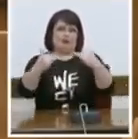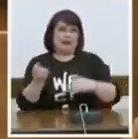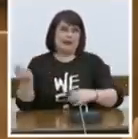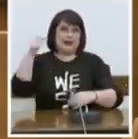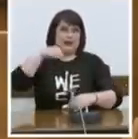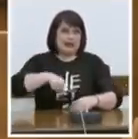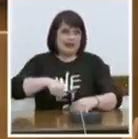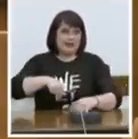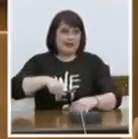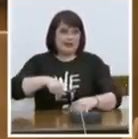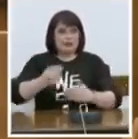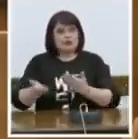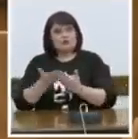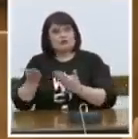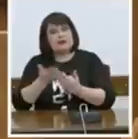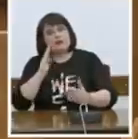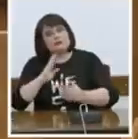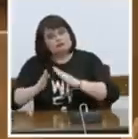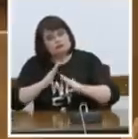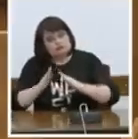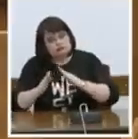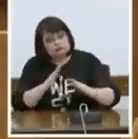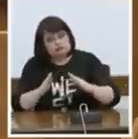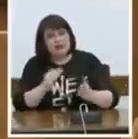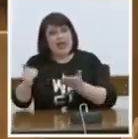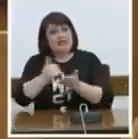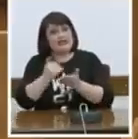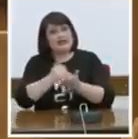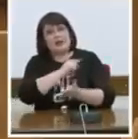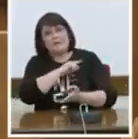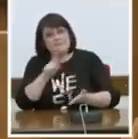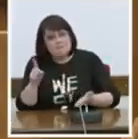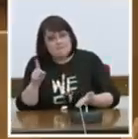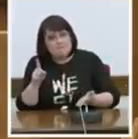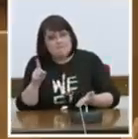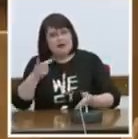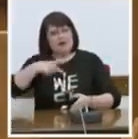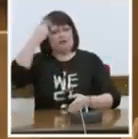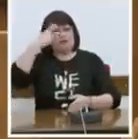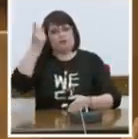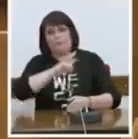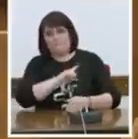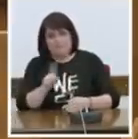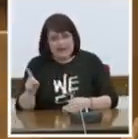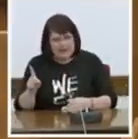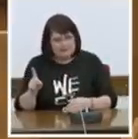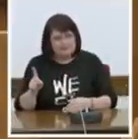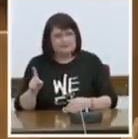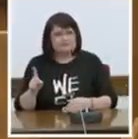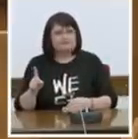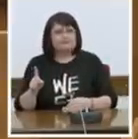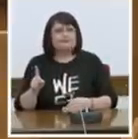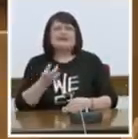τους υπερασπιστώ από την αδικία, από την αυθαιρεσία, από την